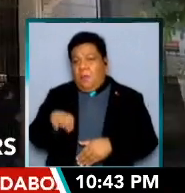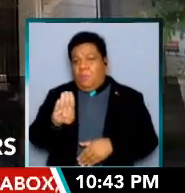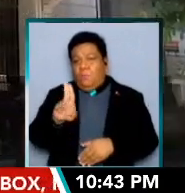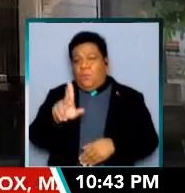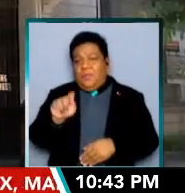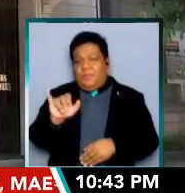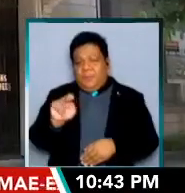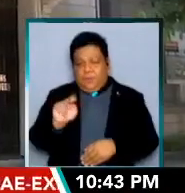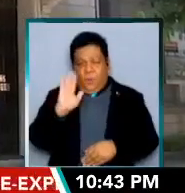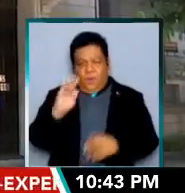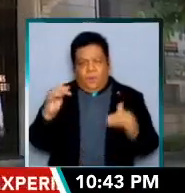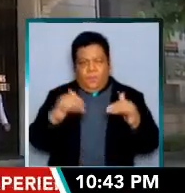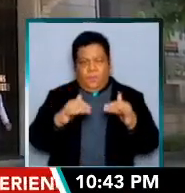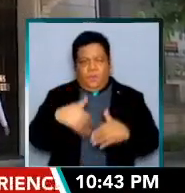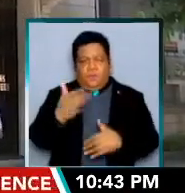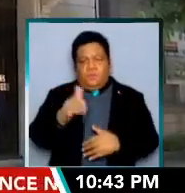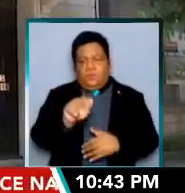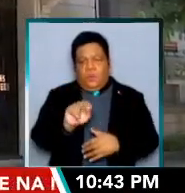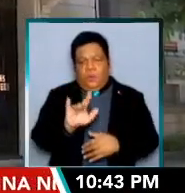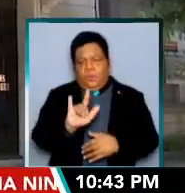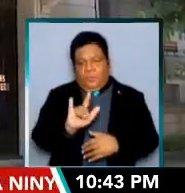January